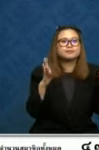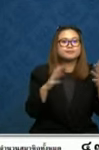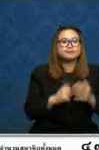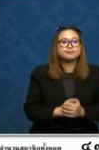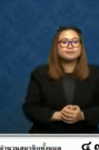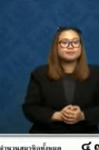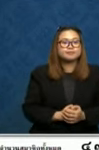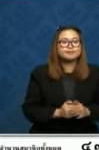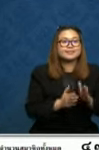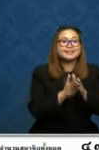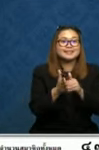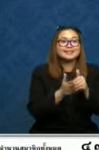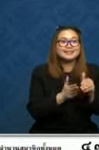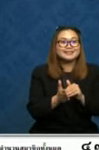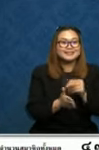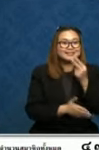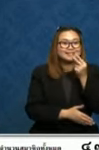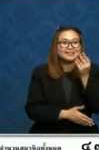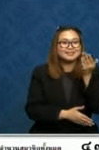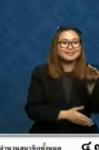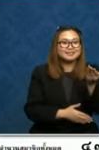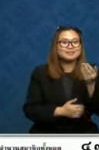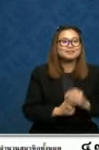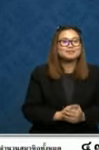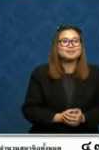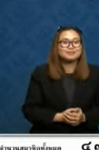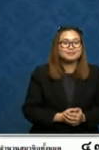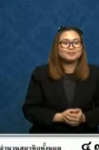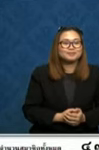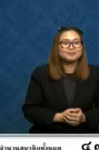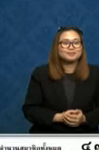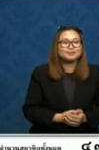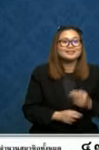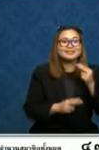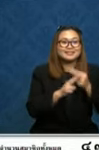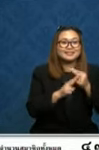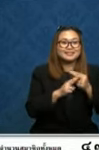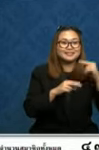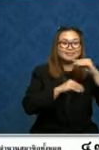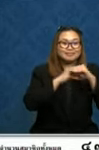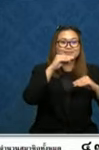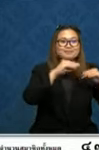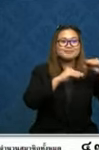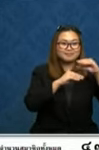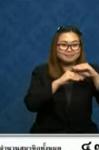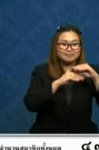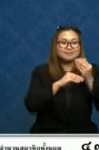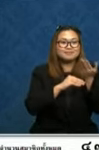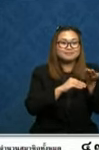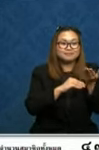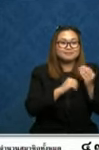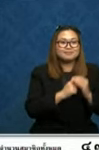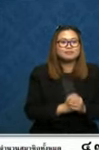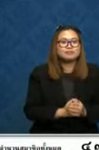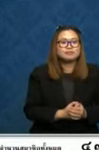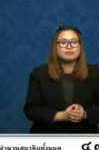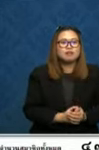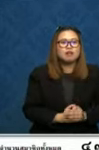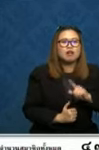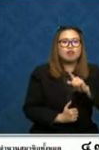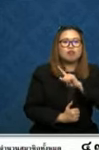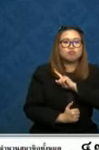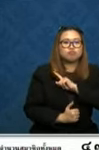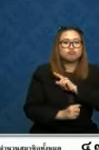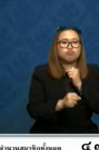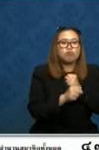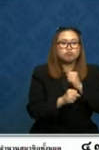แต่ดูแค่สีเนี่ยนะครับจะขุดทุกท่านจะเห็นว่าตั้งชื่อแค่โครงการแบบนี้เนี่ยดูเผินๆดูเหมือนจะเป็นการรับผิดชอบของกร